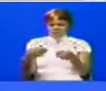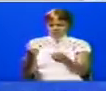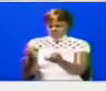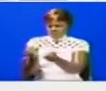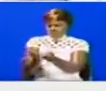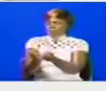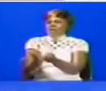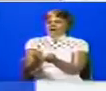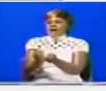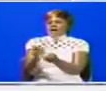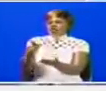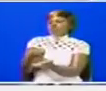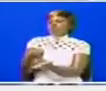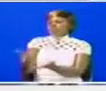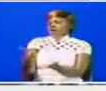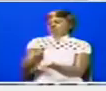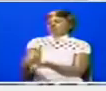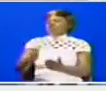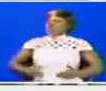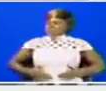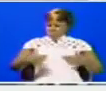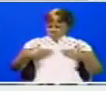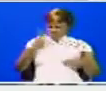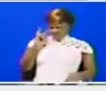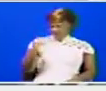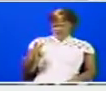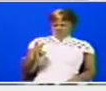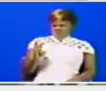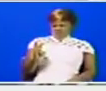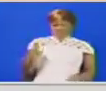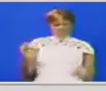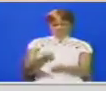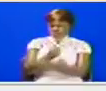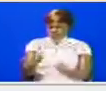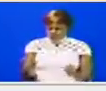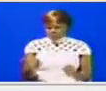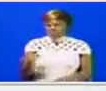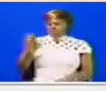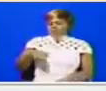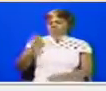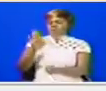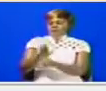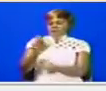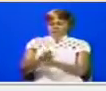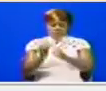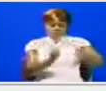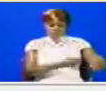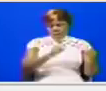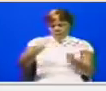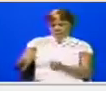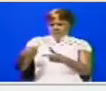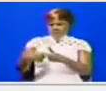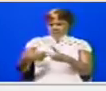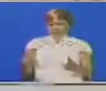dagaa na wewe unalipa kwa mwili yako, sasa tukaona hiyo hatuwezi. Wanawake wengi katika kaunti ya Homa Bay